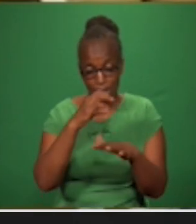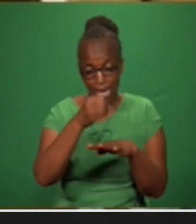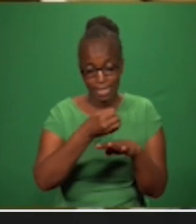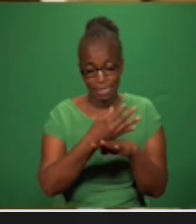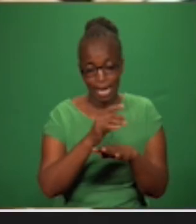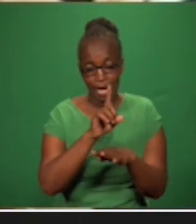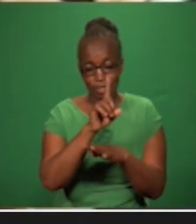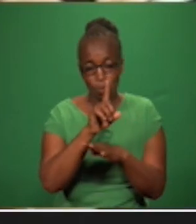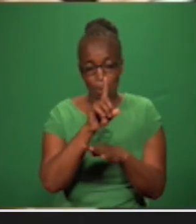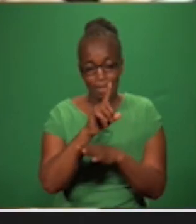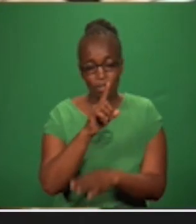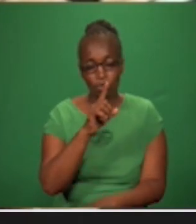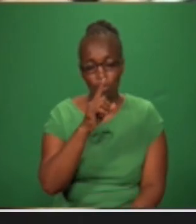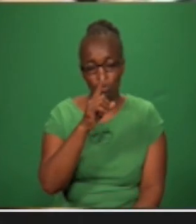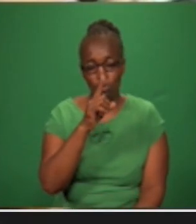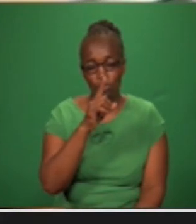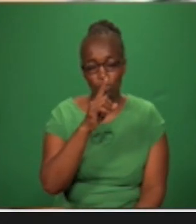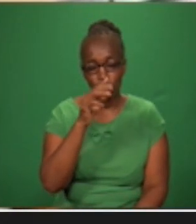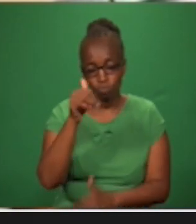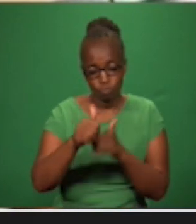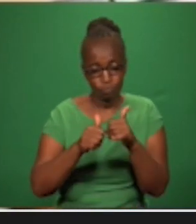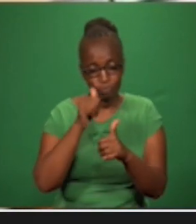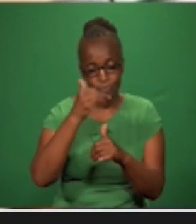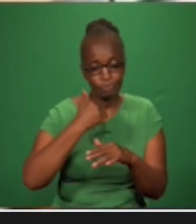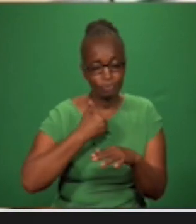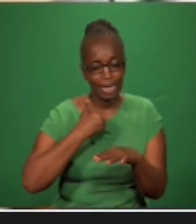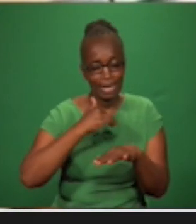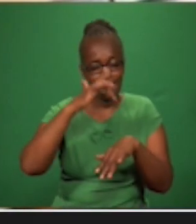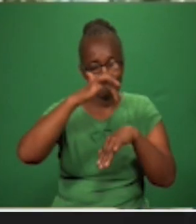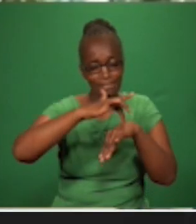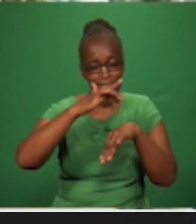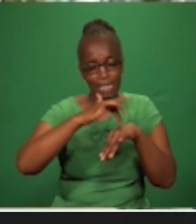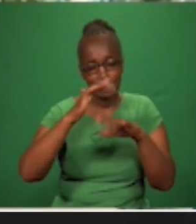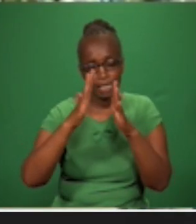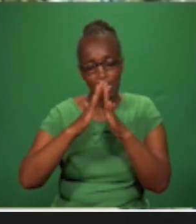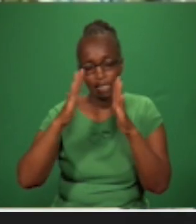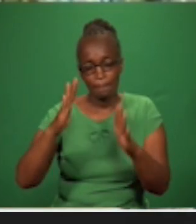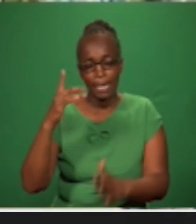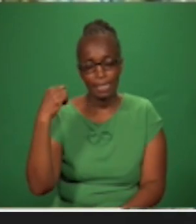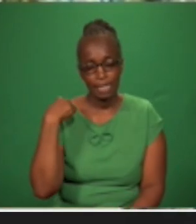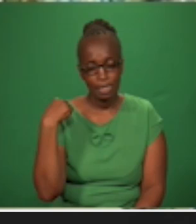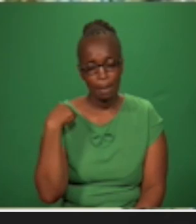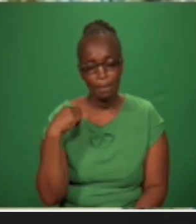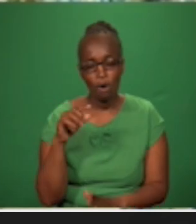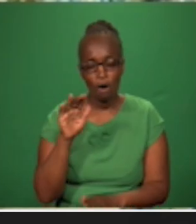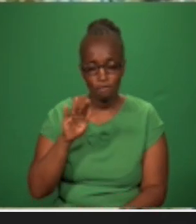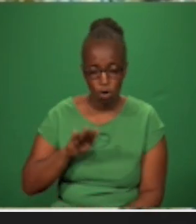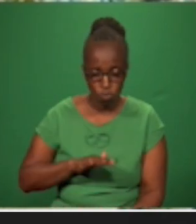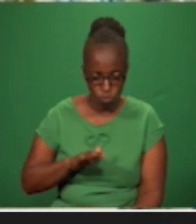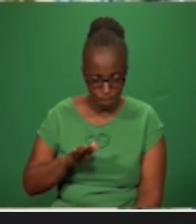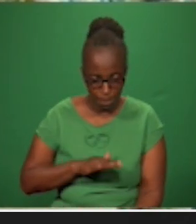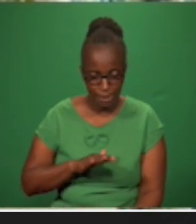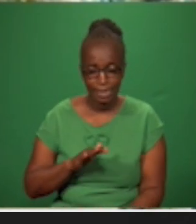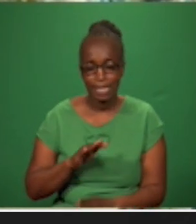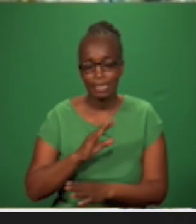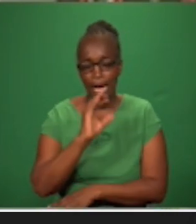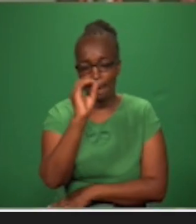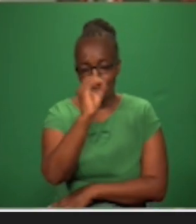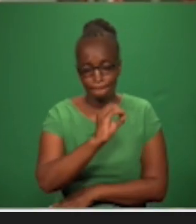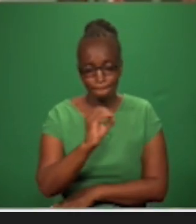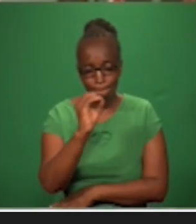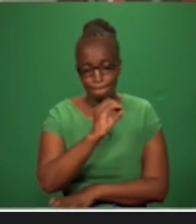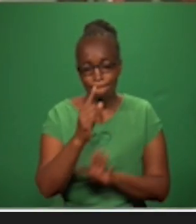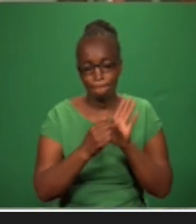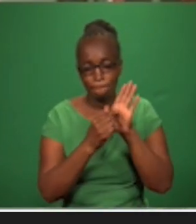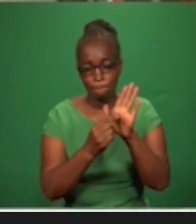ya uzazi kuwa aina ya saratani ambayo imeathiri idadi kubwa zaidi ya wanawake